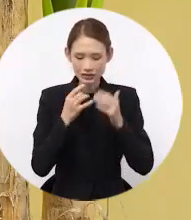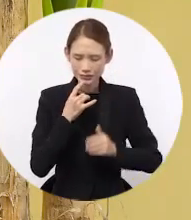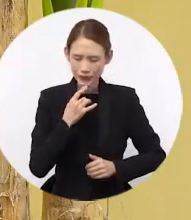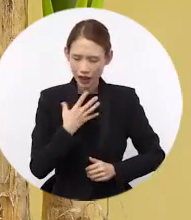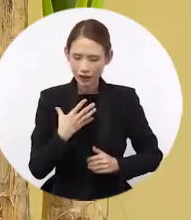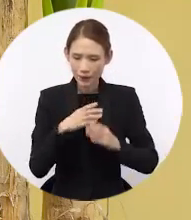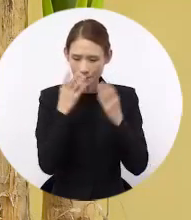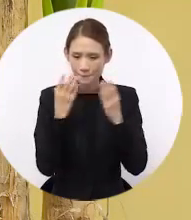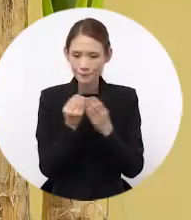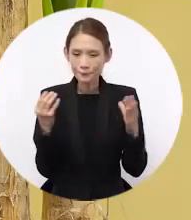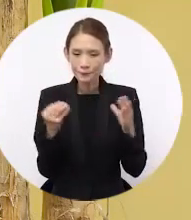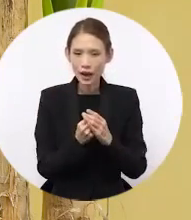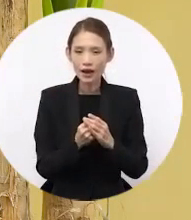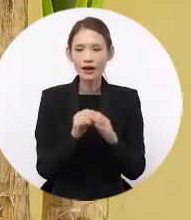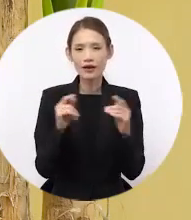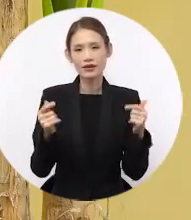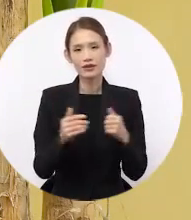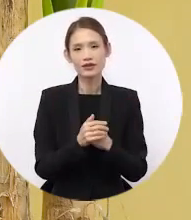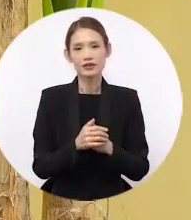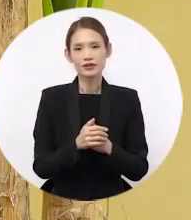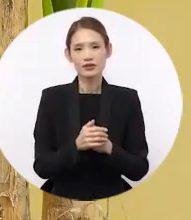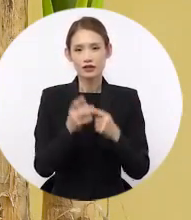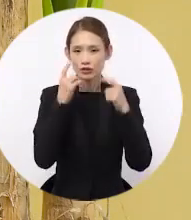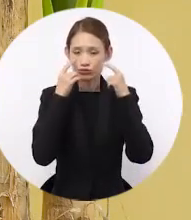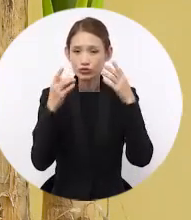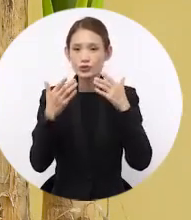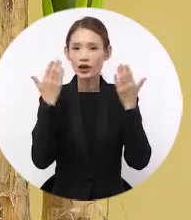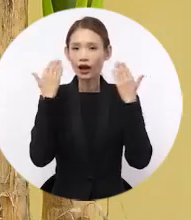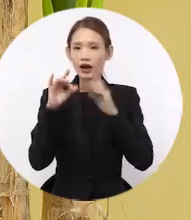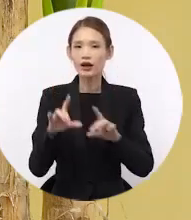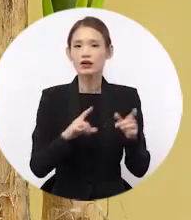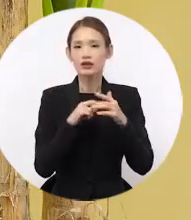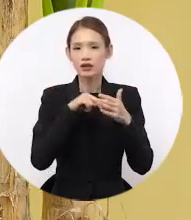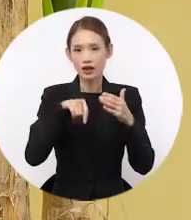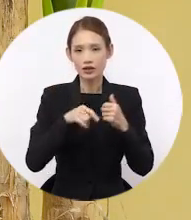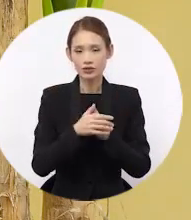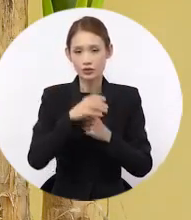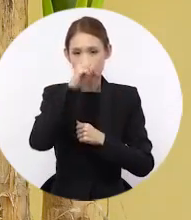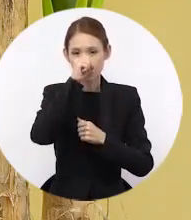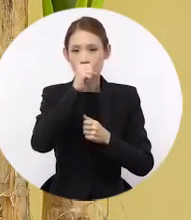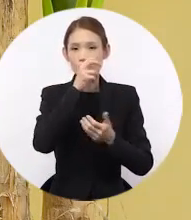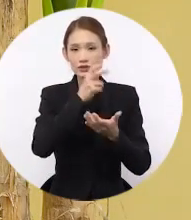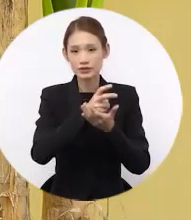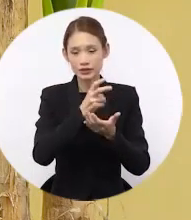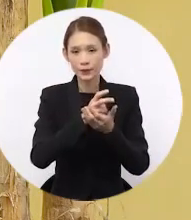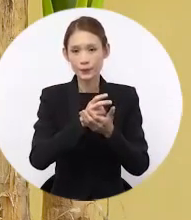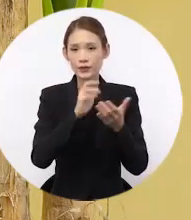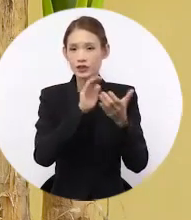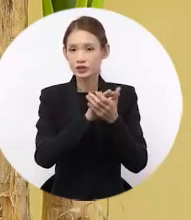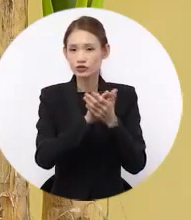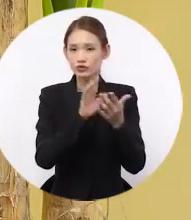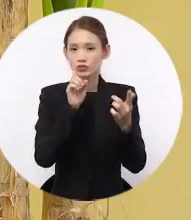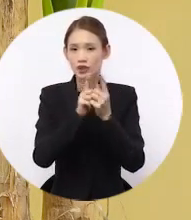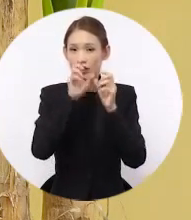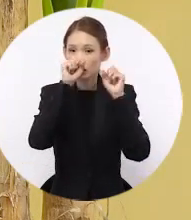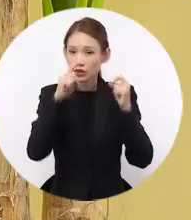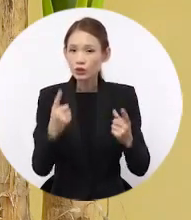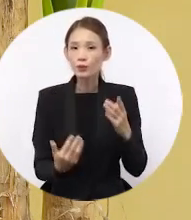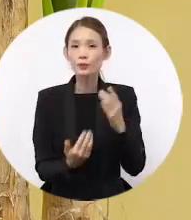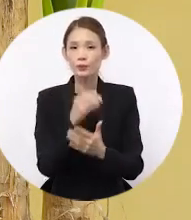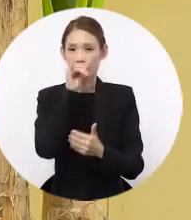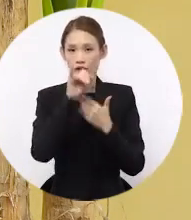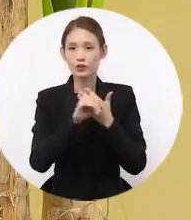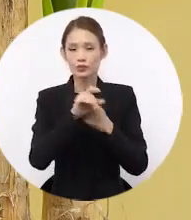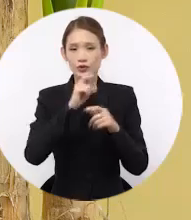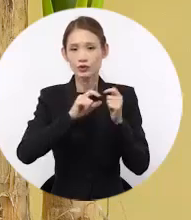학습만이 전부는 아니거든요. 그래서 분명히 우리가 학교 생활에서도 이런 좋은 친구를 만날 수 있는 기회가 있다면